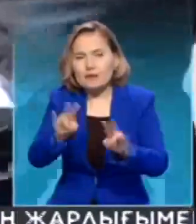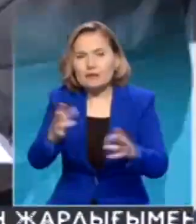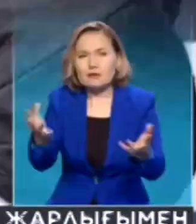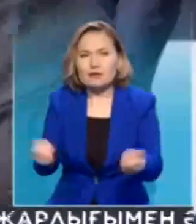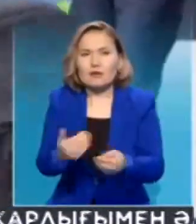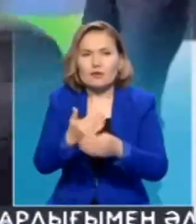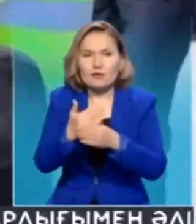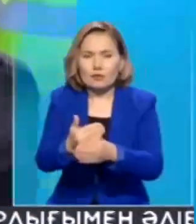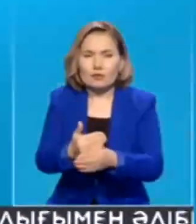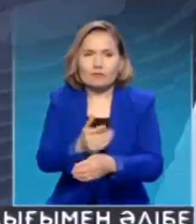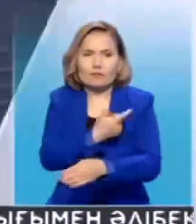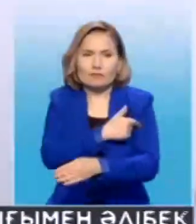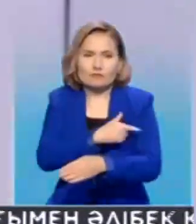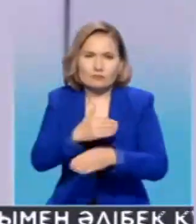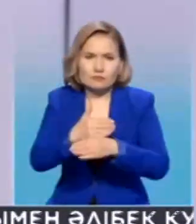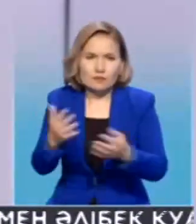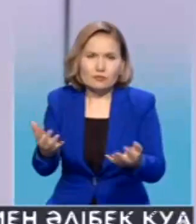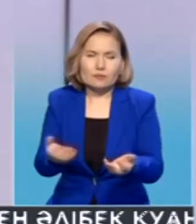жатқан.